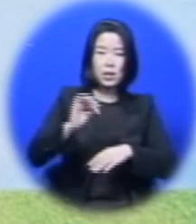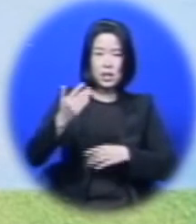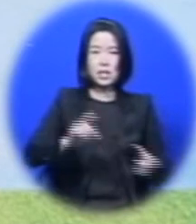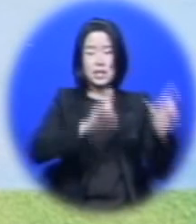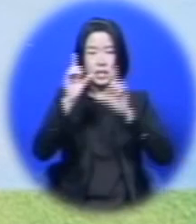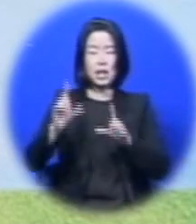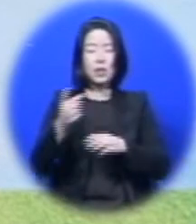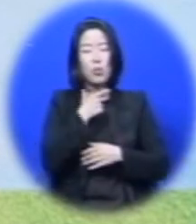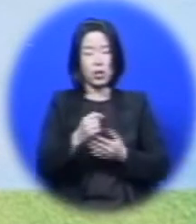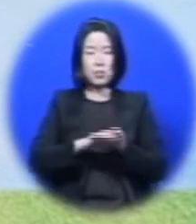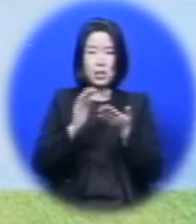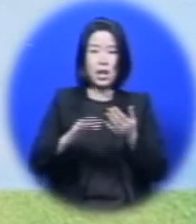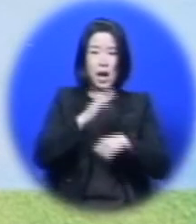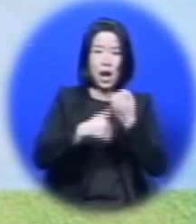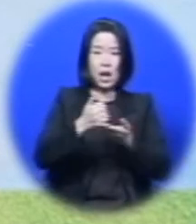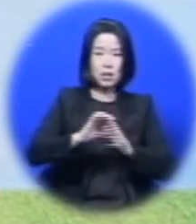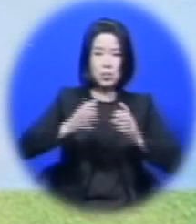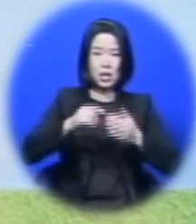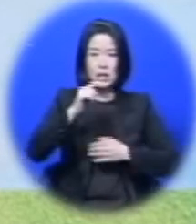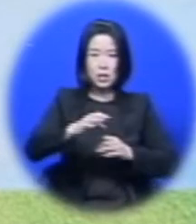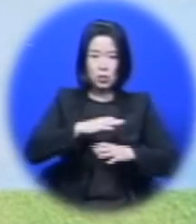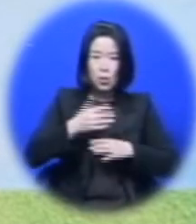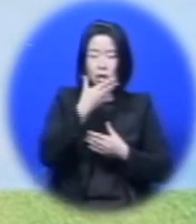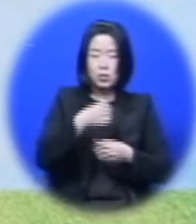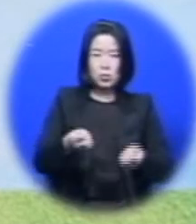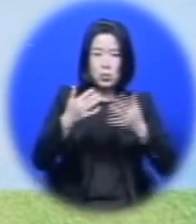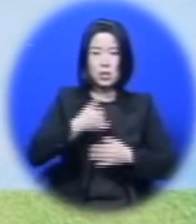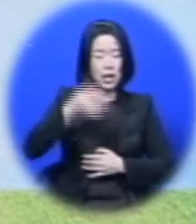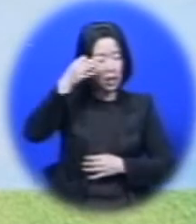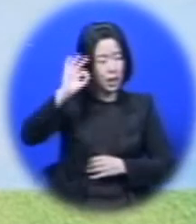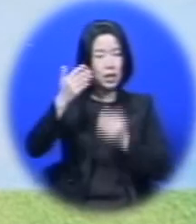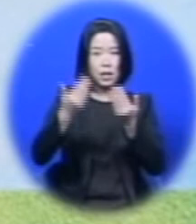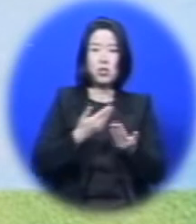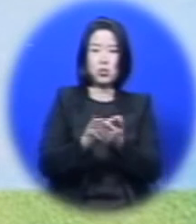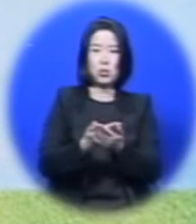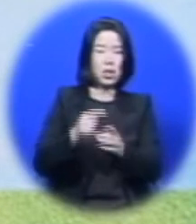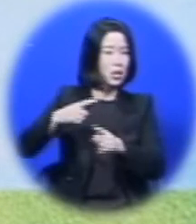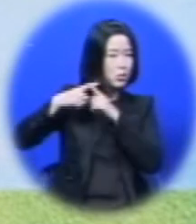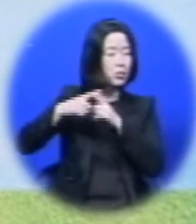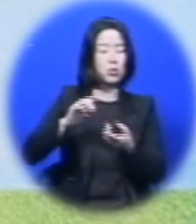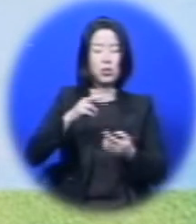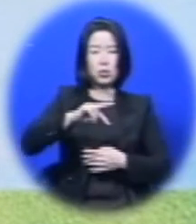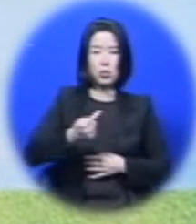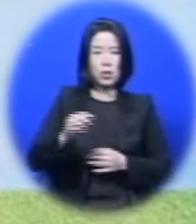원합니다. 하나님의 나라의 그 놀라운 축복을 제게 깨닫게 해주소서. 순교도 축복인 줄로